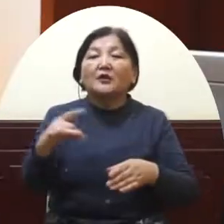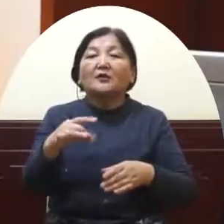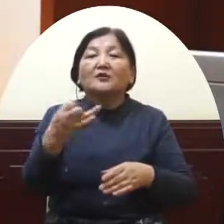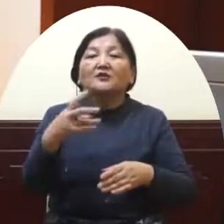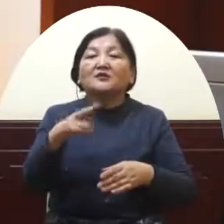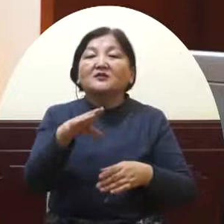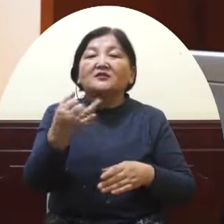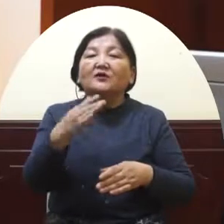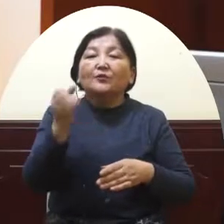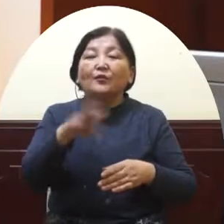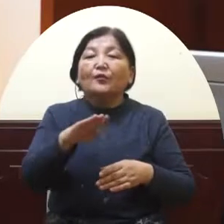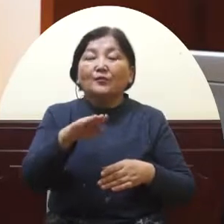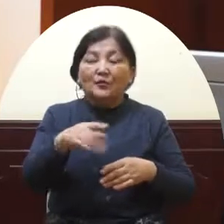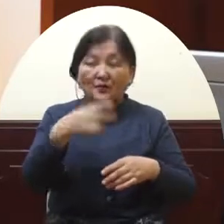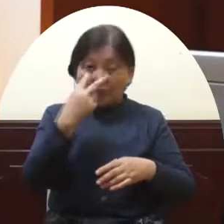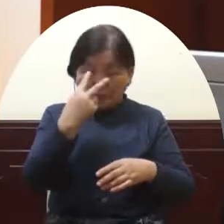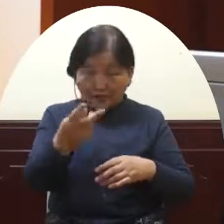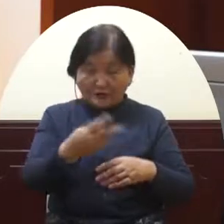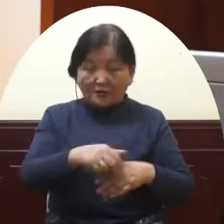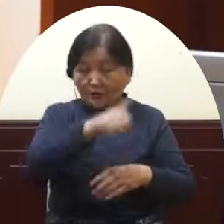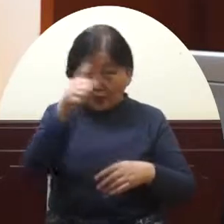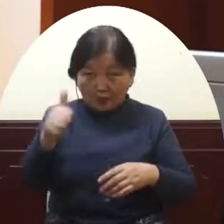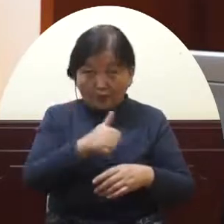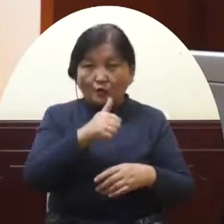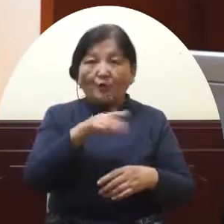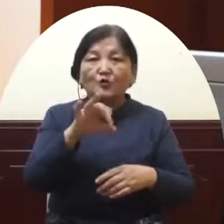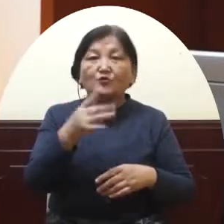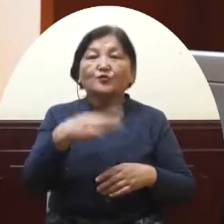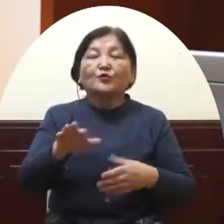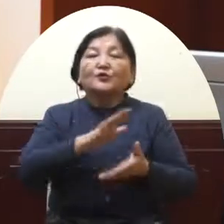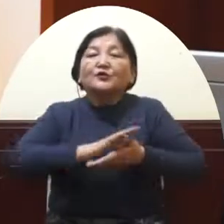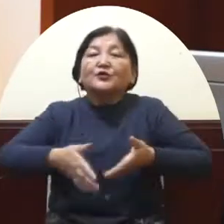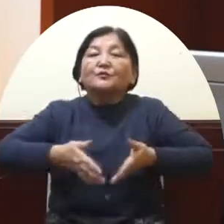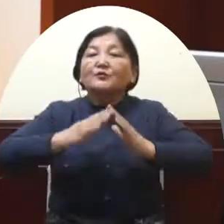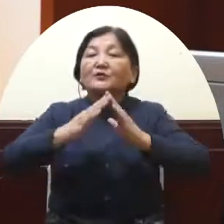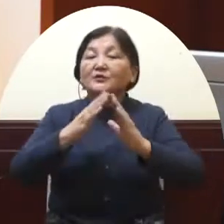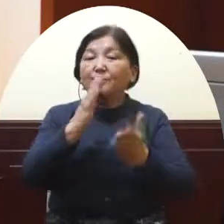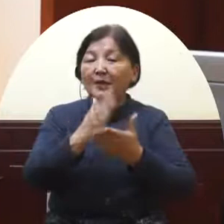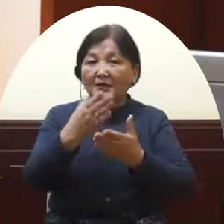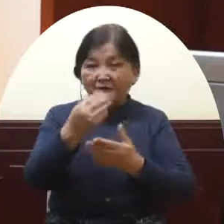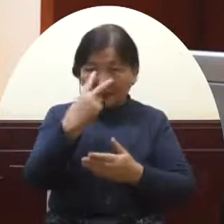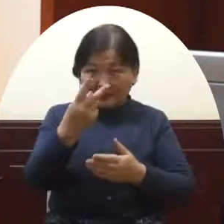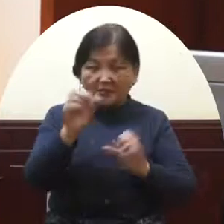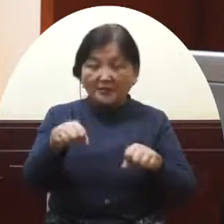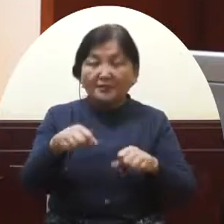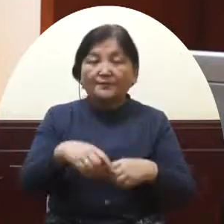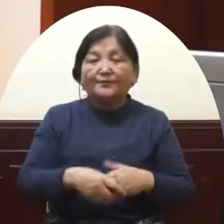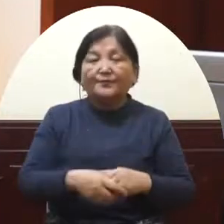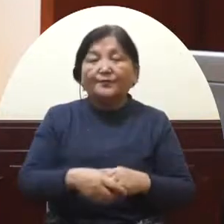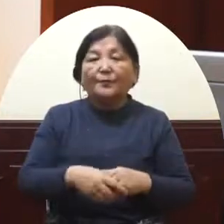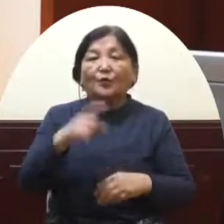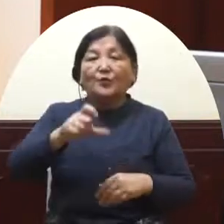институцийн тогтолцооны бүх хэлбэрүүд орчин үед бий болжээ гэдгийг ойлгох хэрэгтэй болж байгаа юм байна. За хүний